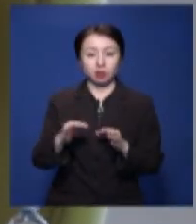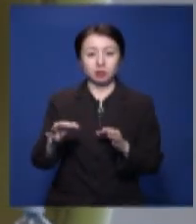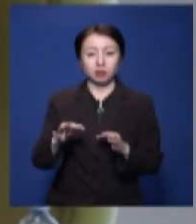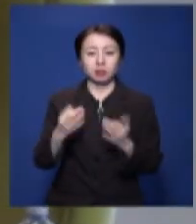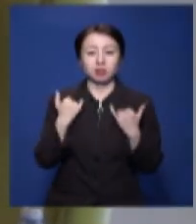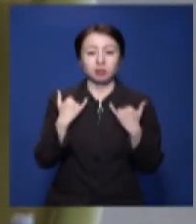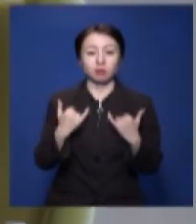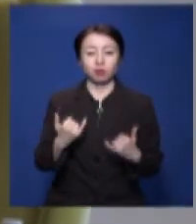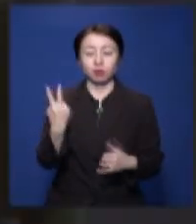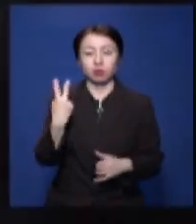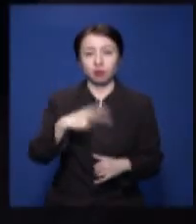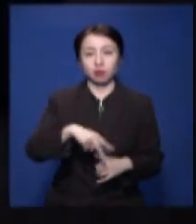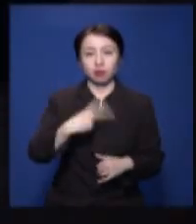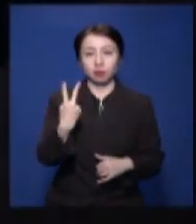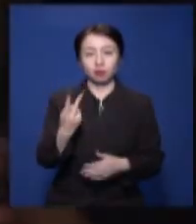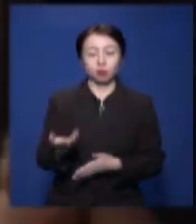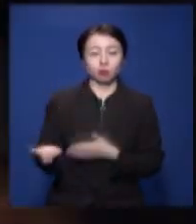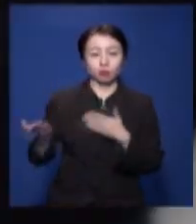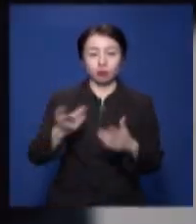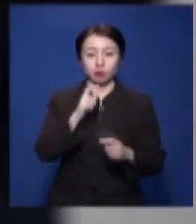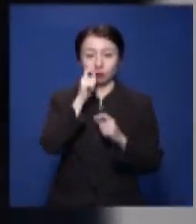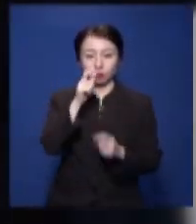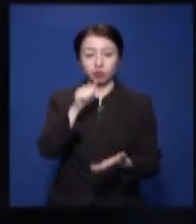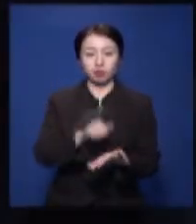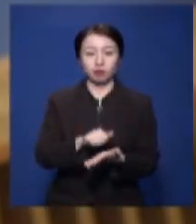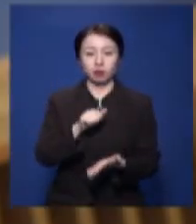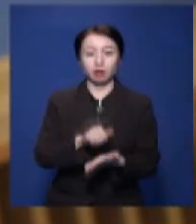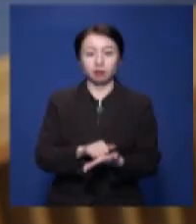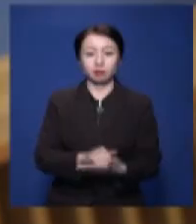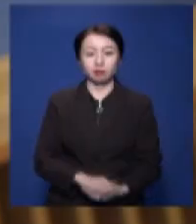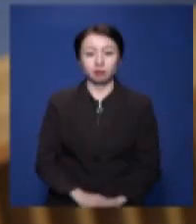Казахстана. Сегодня 22 прибывшим вручили сертификаты.